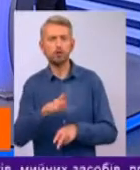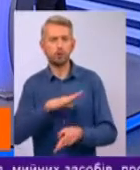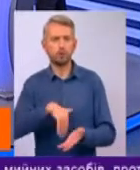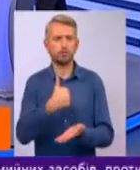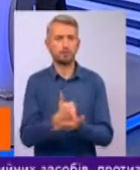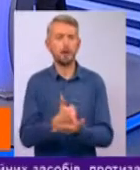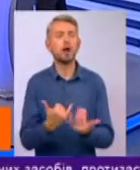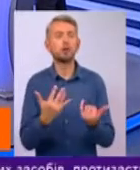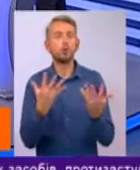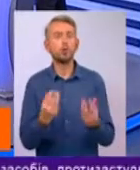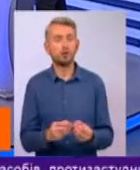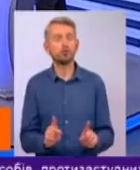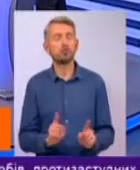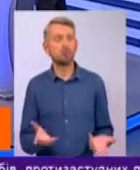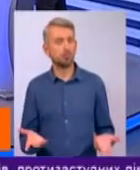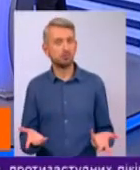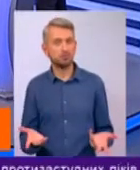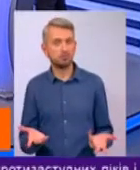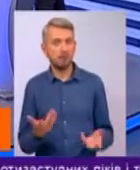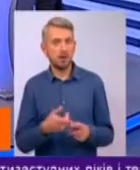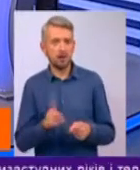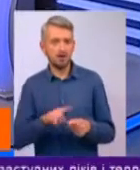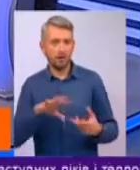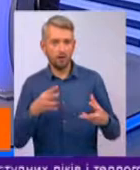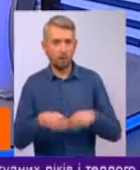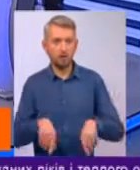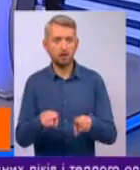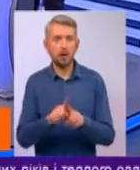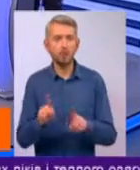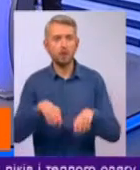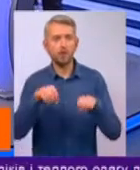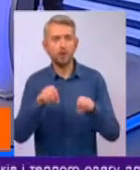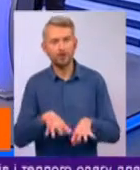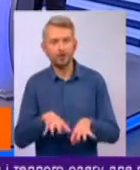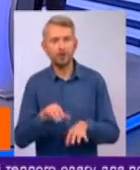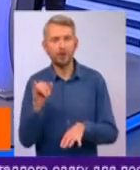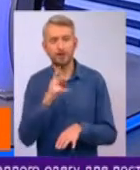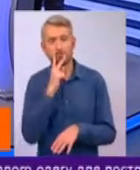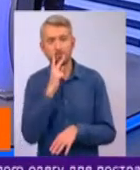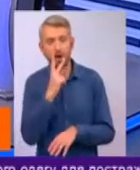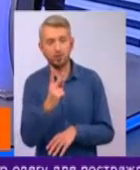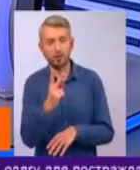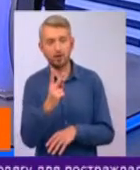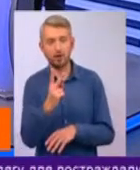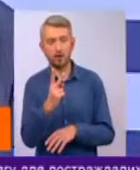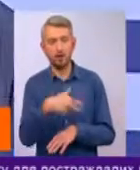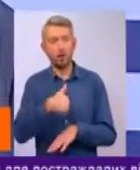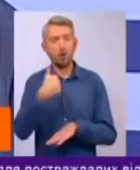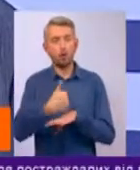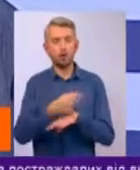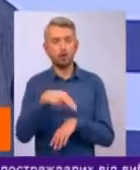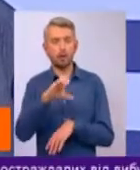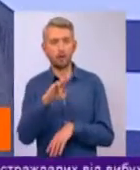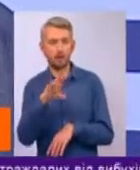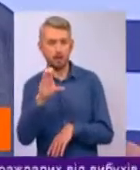очолювали. А на сьогоднішній день, ну, знаєте, це виходить так, що рішення і бачення голови